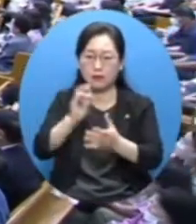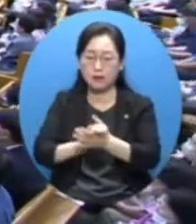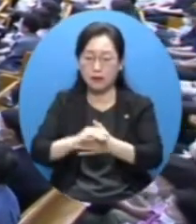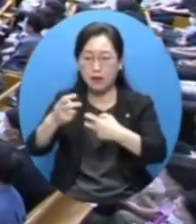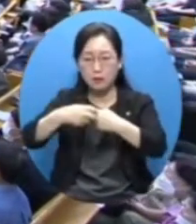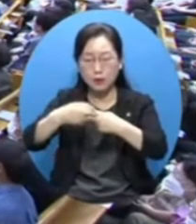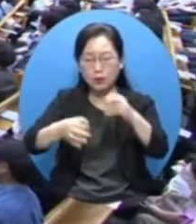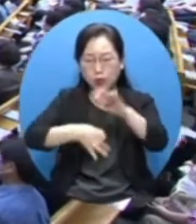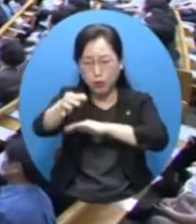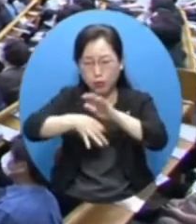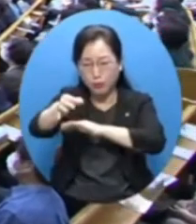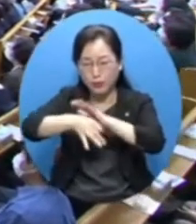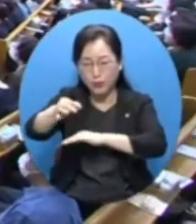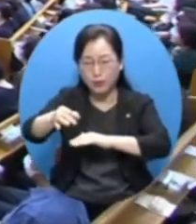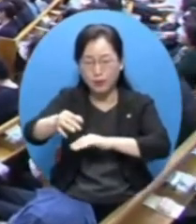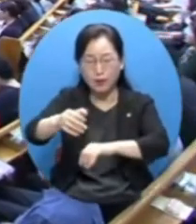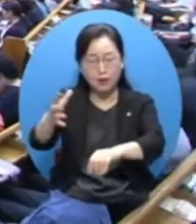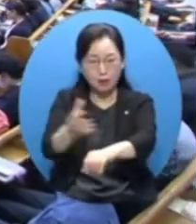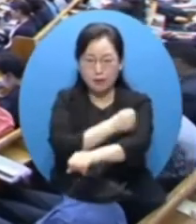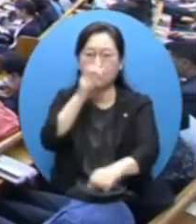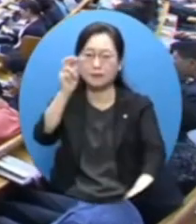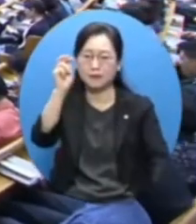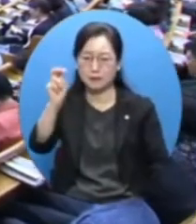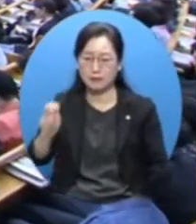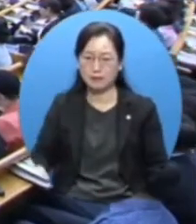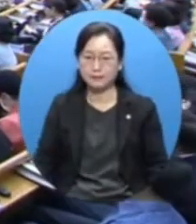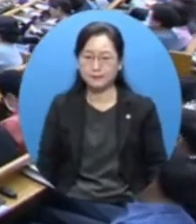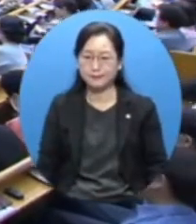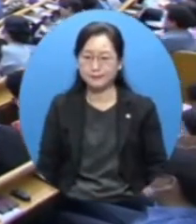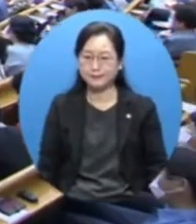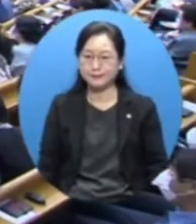진료비도 엄청나게 더 많이 증가했을 것입니다